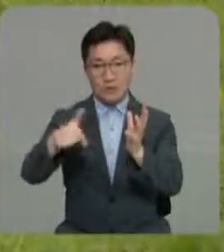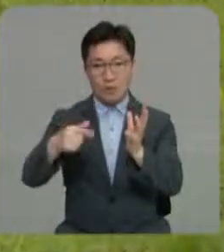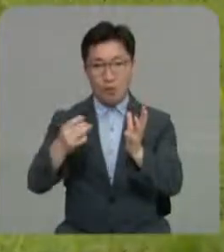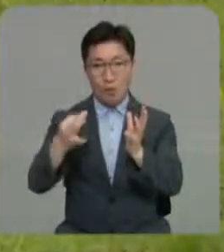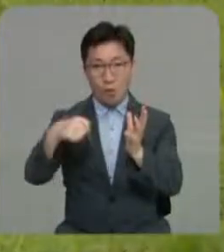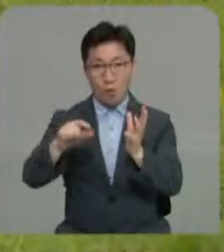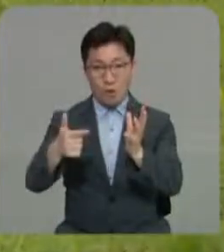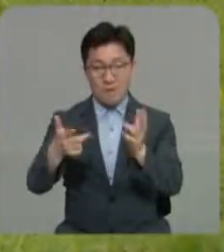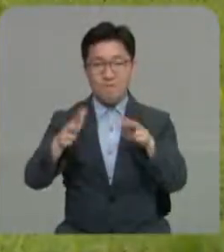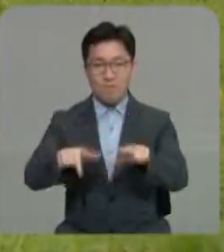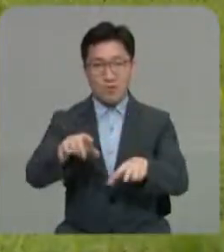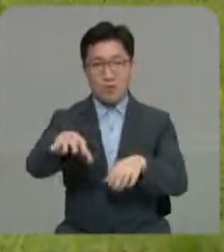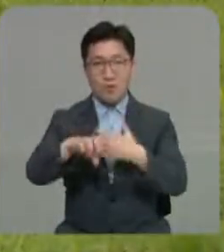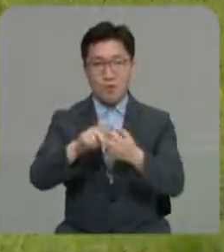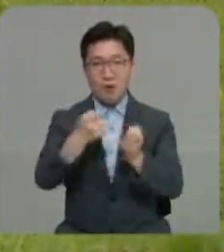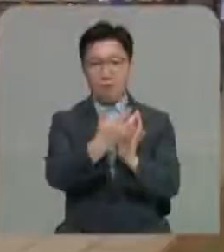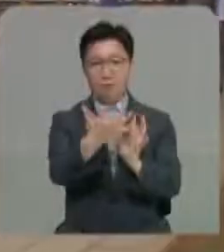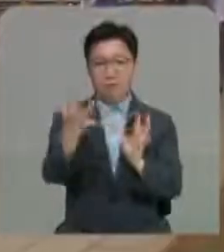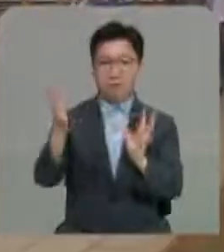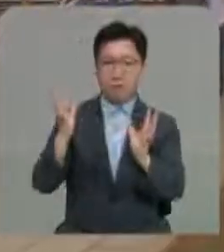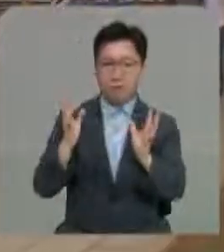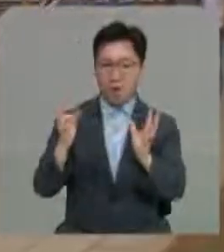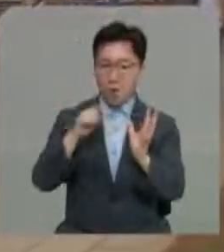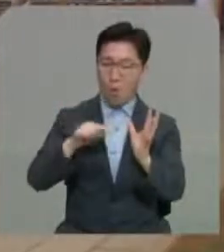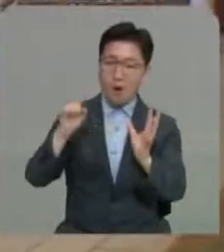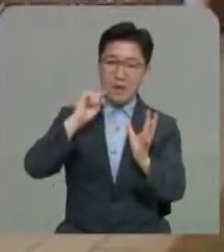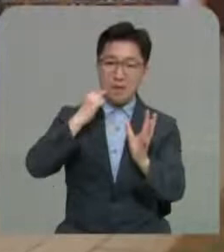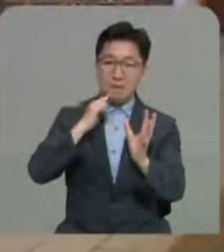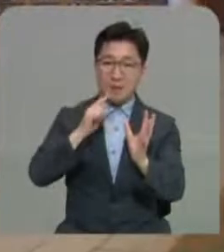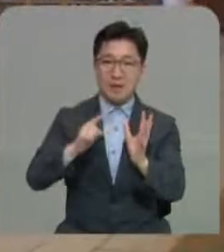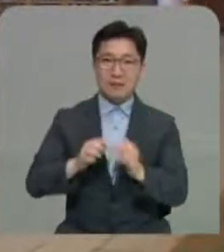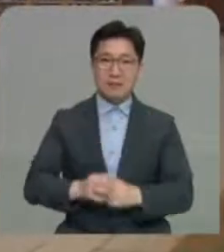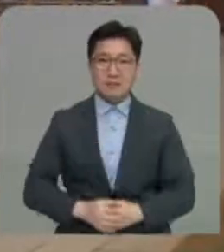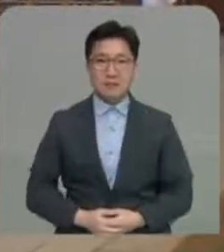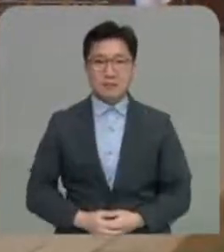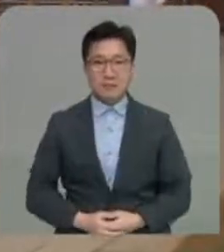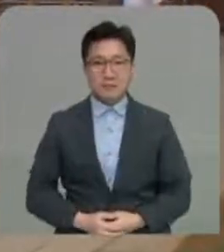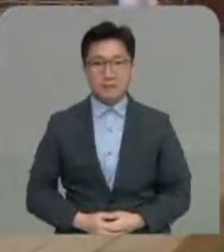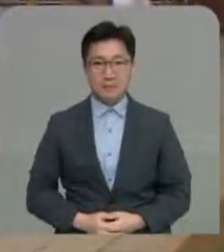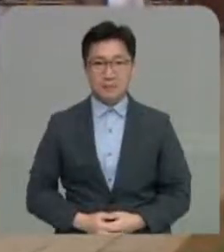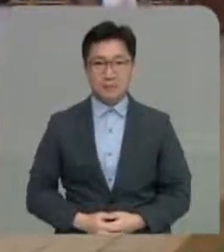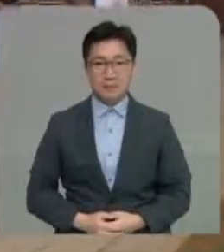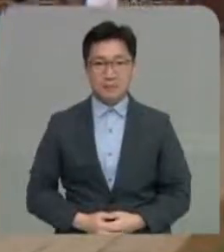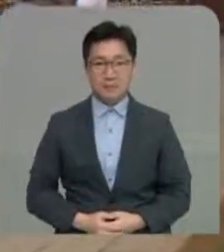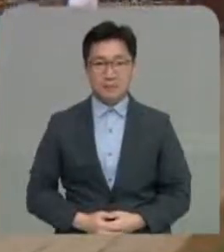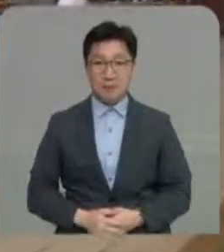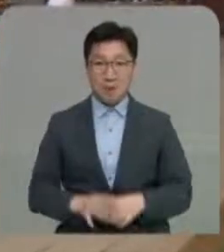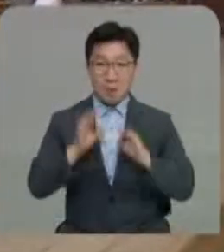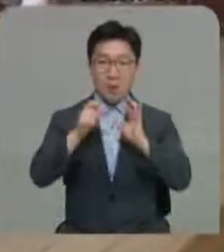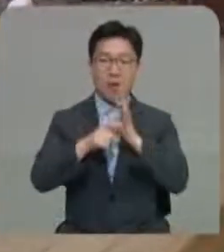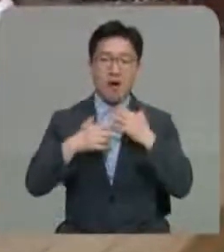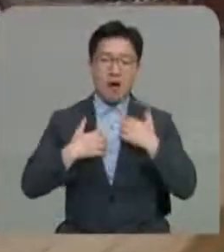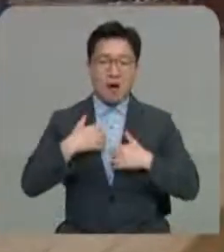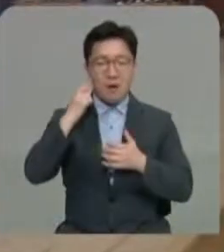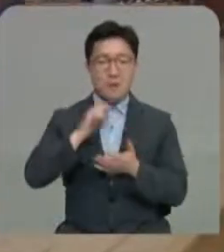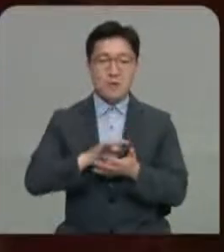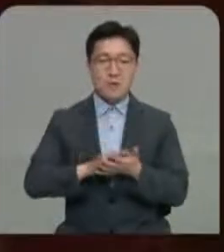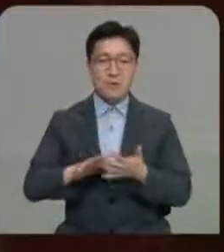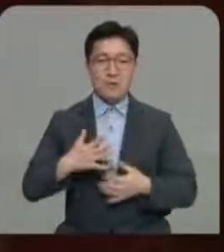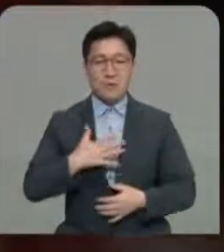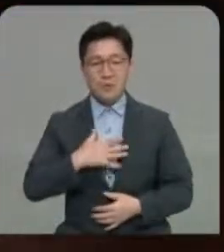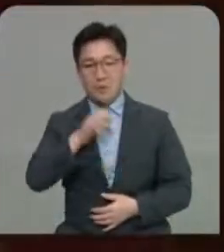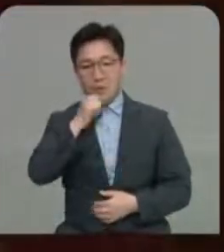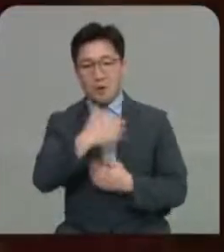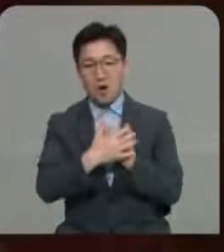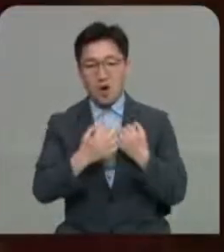즐기려 낸 나들이 객들이 의 발길이 온종일 이어졌습니다 일행도 되고 그 바람에